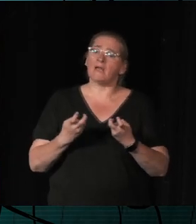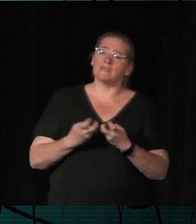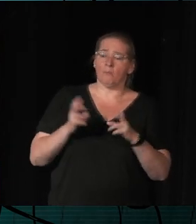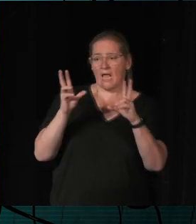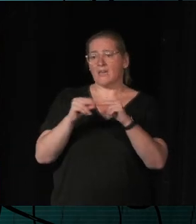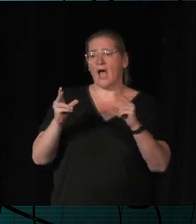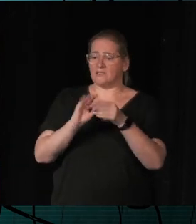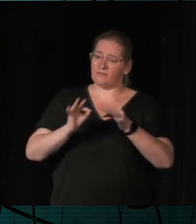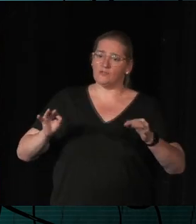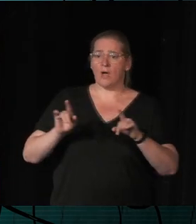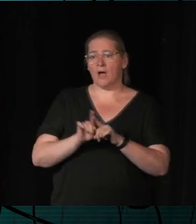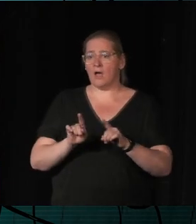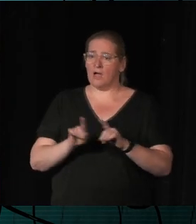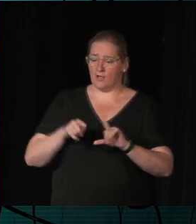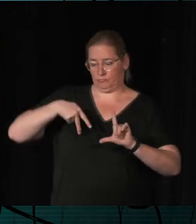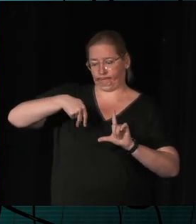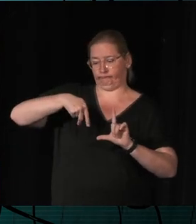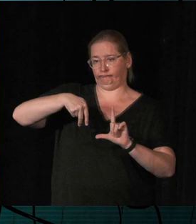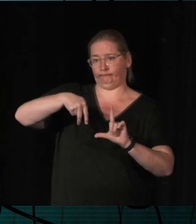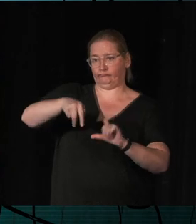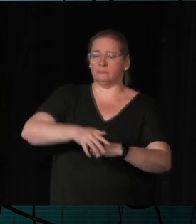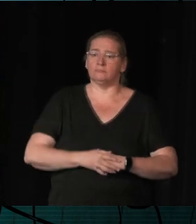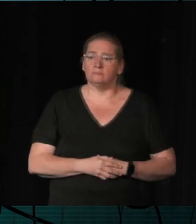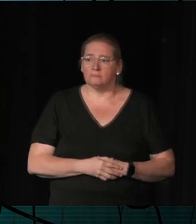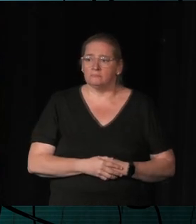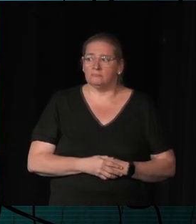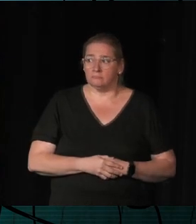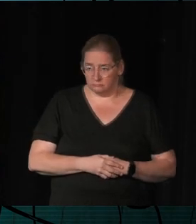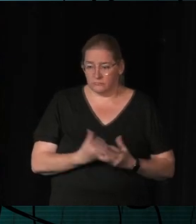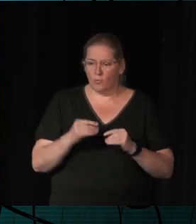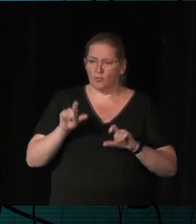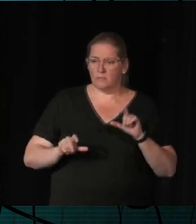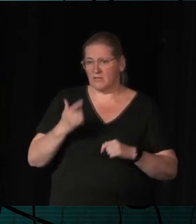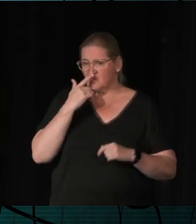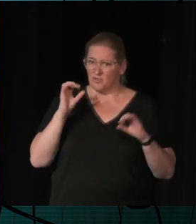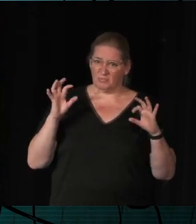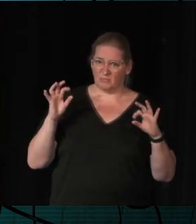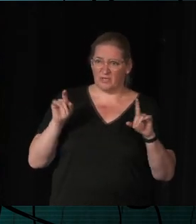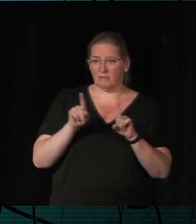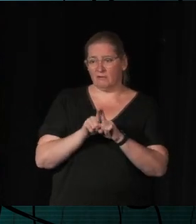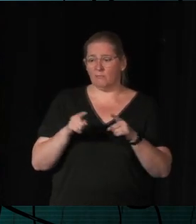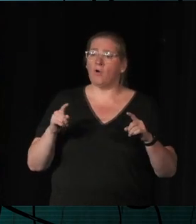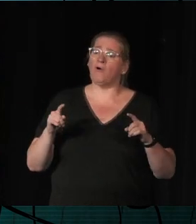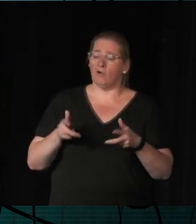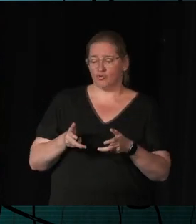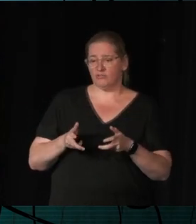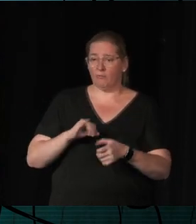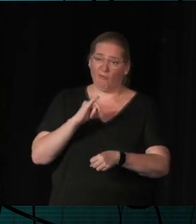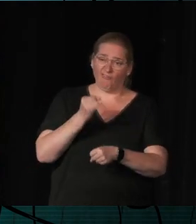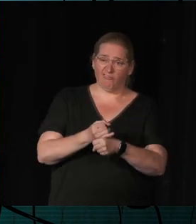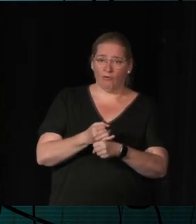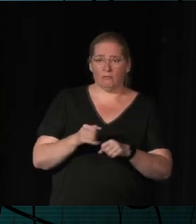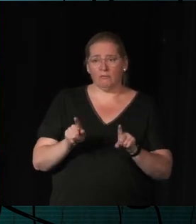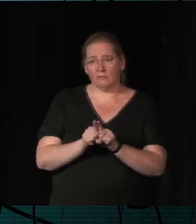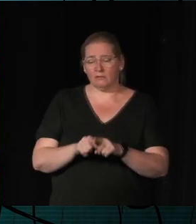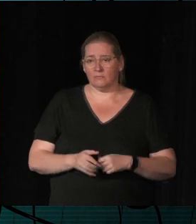quelques années, et puis même aujourd'hui, chez beaucoup de gens, c'est considéré comme, entre guillemets, du faux jeu vidéo. Quoi. Mmh. Oui, l'idée c'est ça. De, ah ouais,